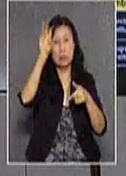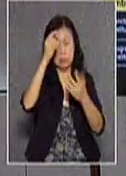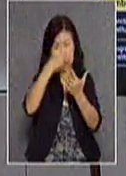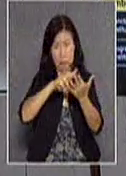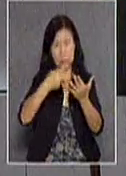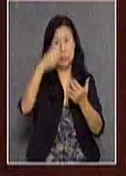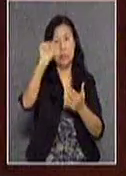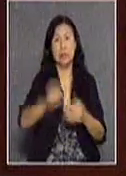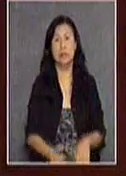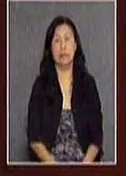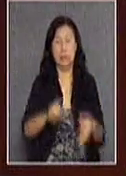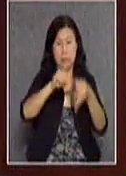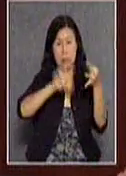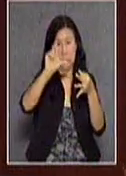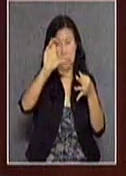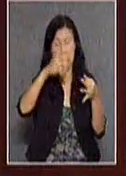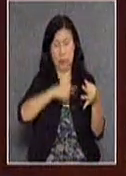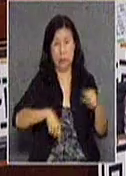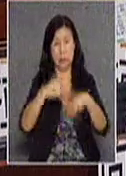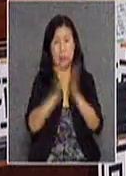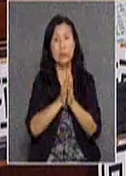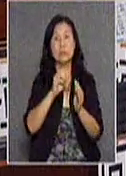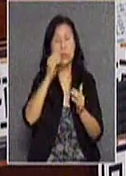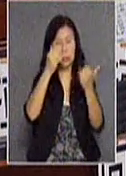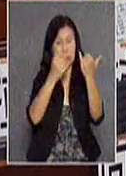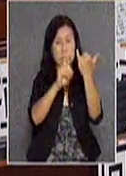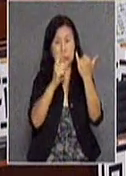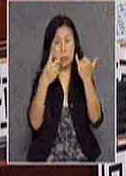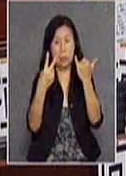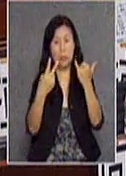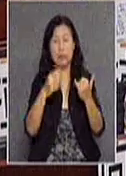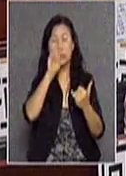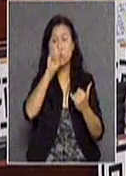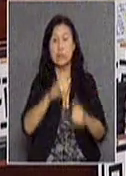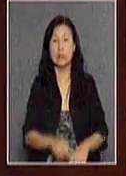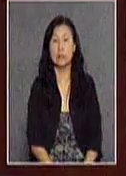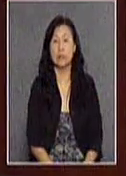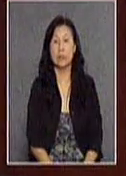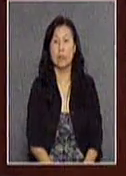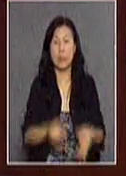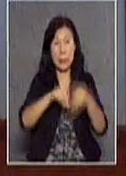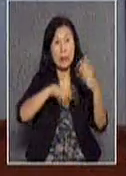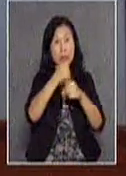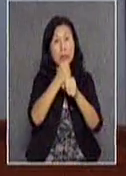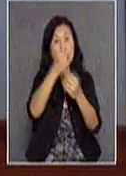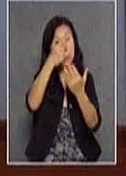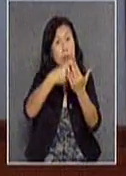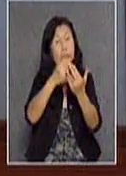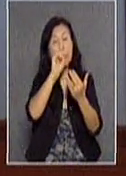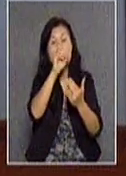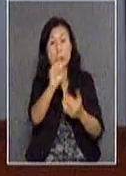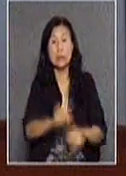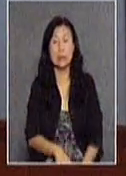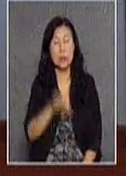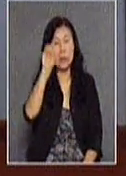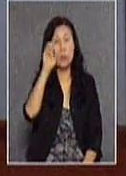否決。陳志全議員，現在請你動議第695項修正案。 主席，規程問題。 馬凡國議員，咩問題？ 主席，我發覺